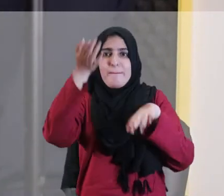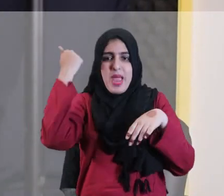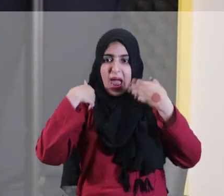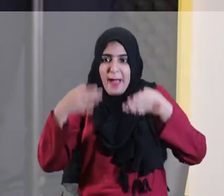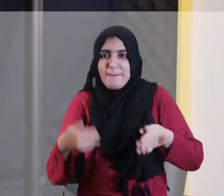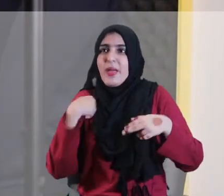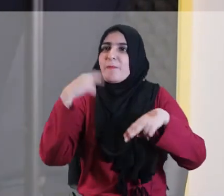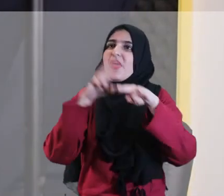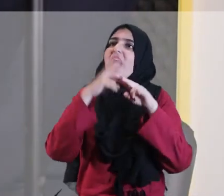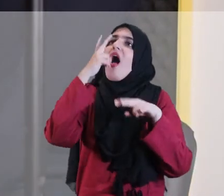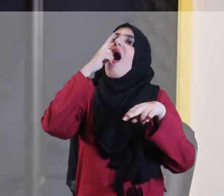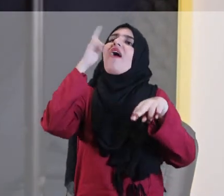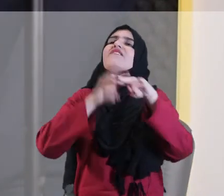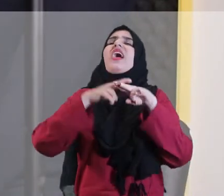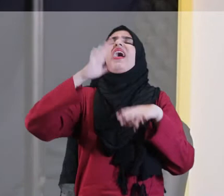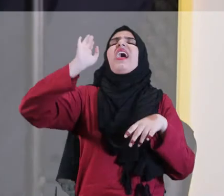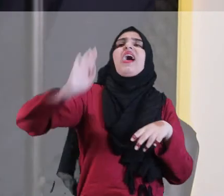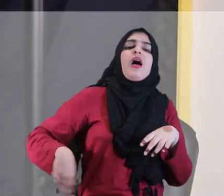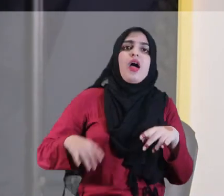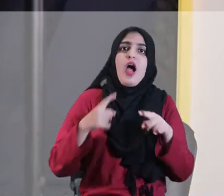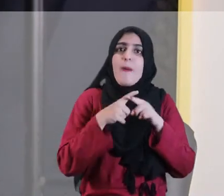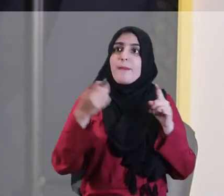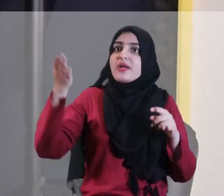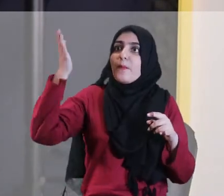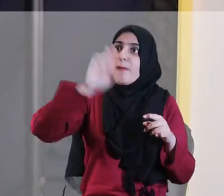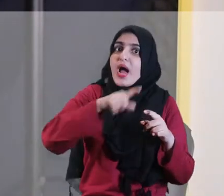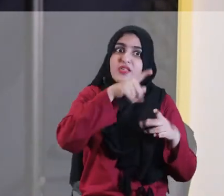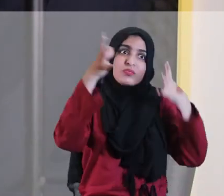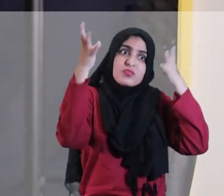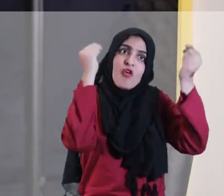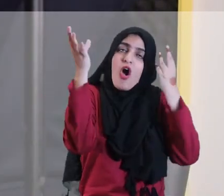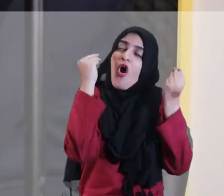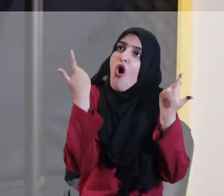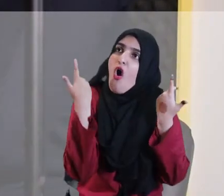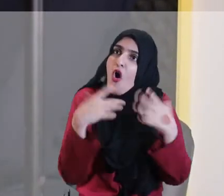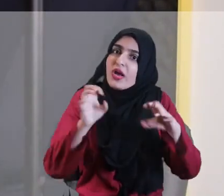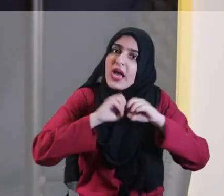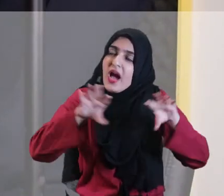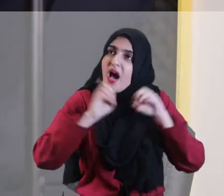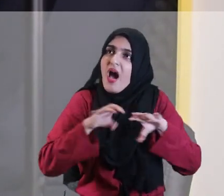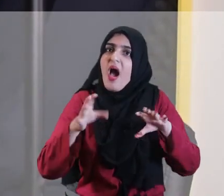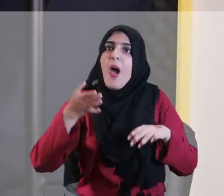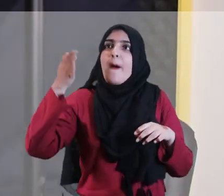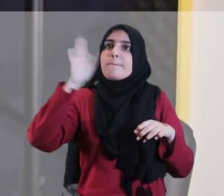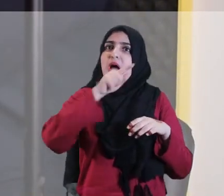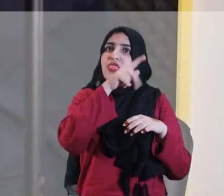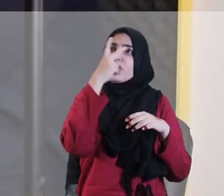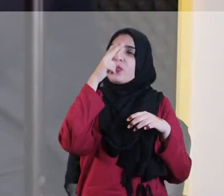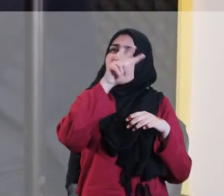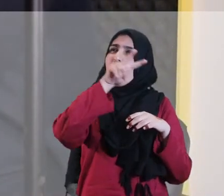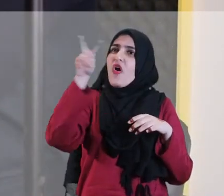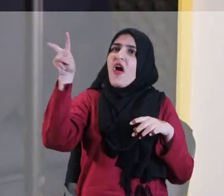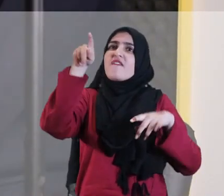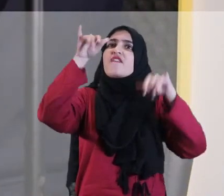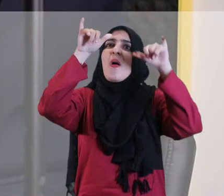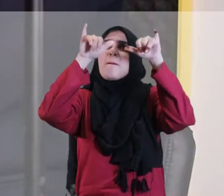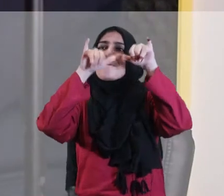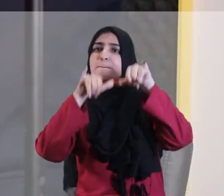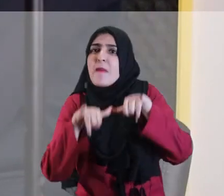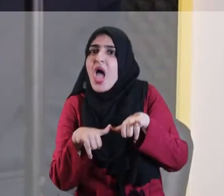उनके माइग्रेन समटाइम एवं प्रोडक्शन वैल्यू एक्ट्रेस को देखकर तो उसके पीछे मैसेज किया था ताकि